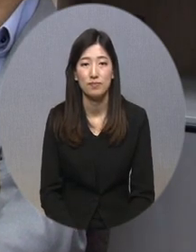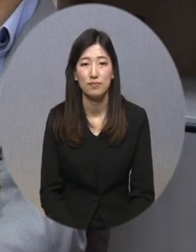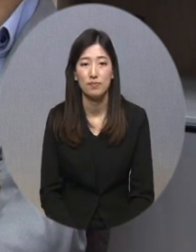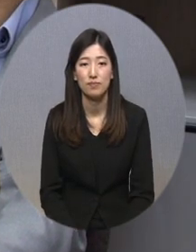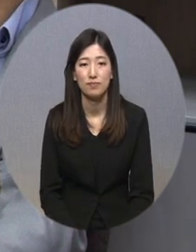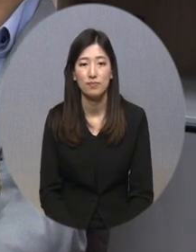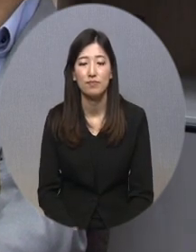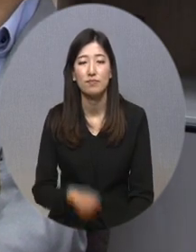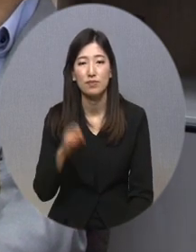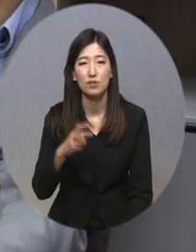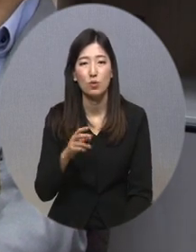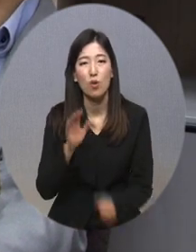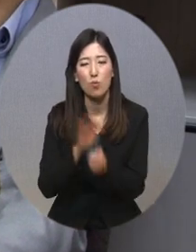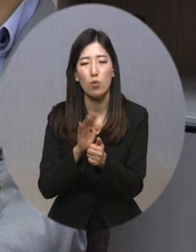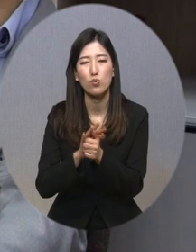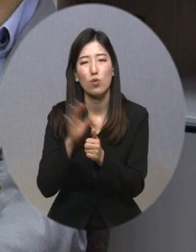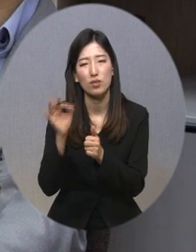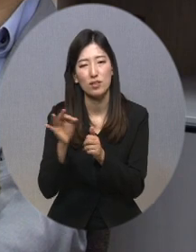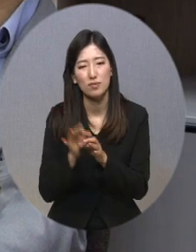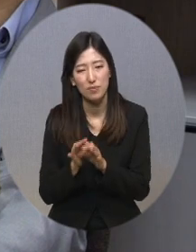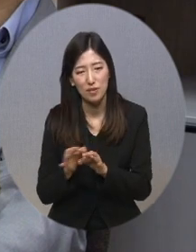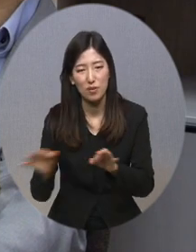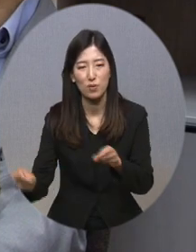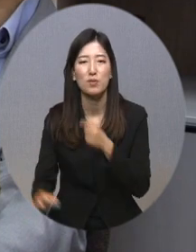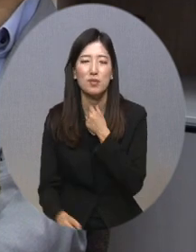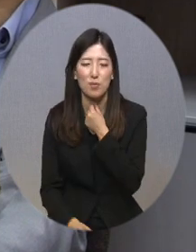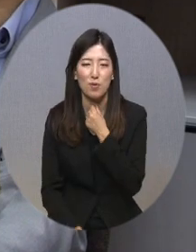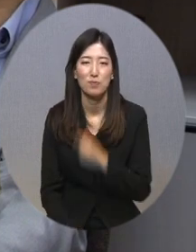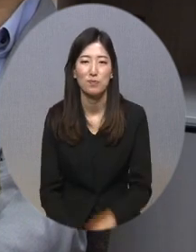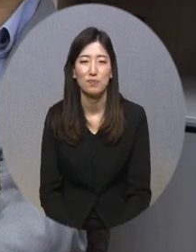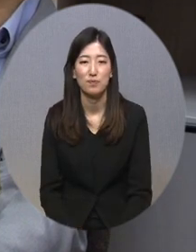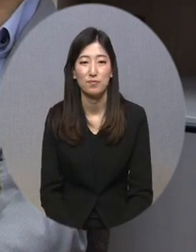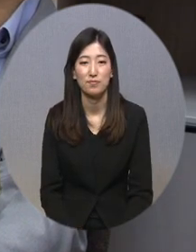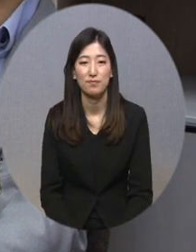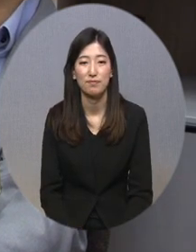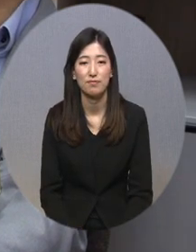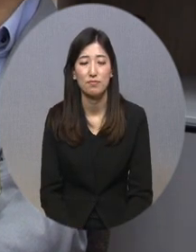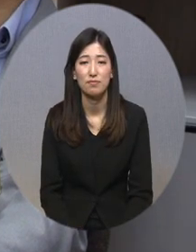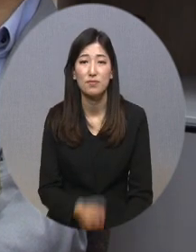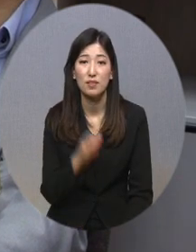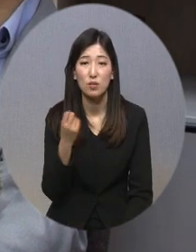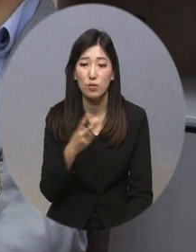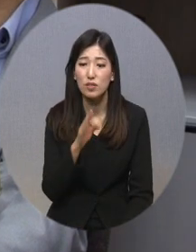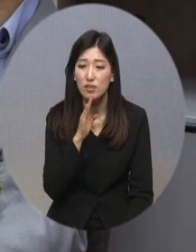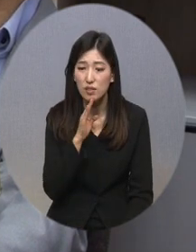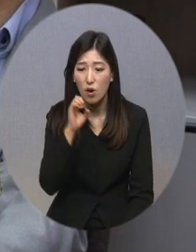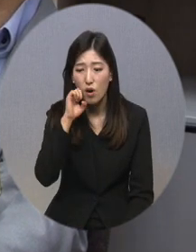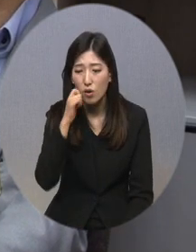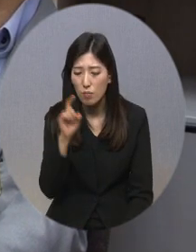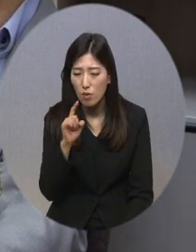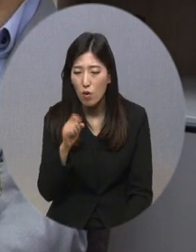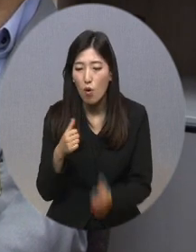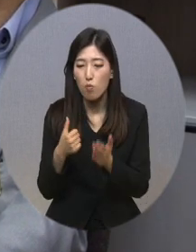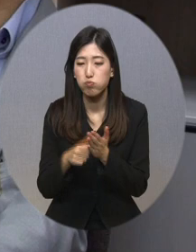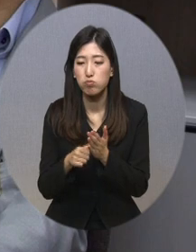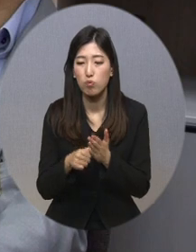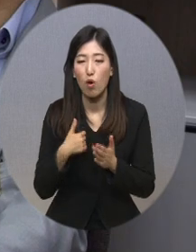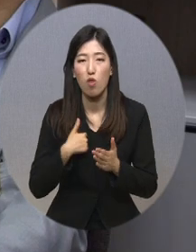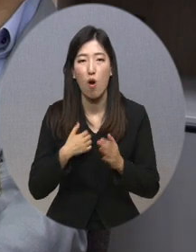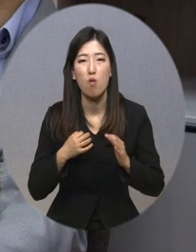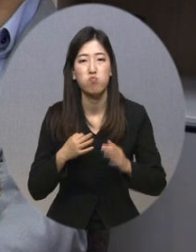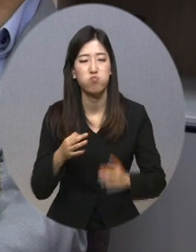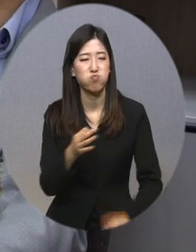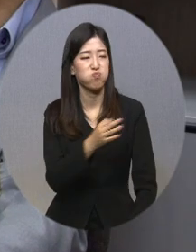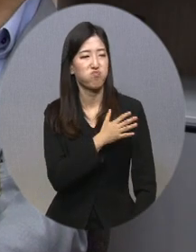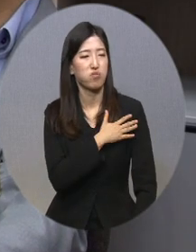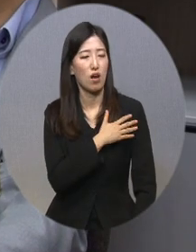수 있게끔 해주는 거고, 실제 그분들이 어려워하는 그 부분 있잖아요. 우리가 아무리 예. 뭐 물질적으로 풍요해도